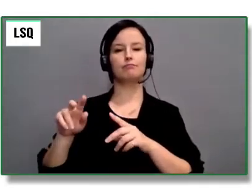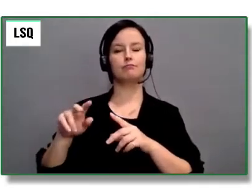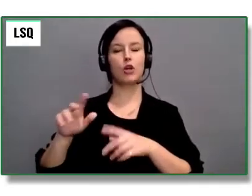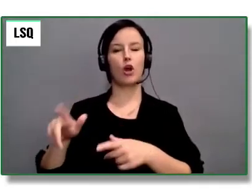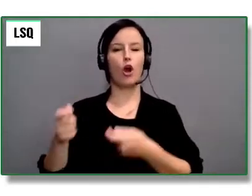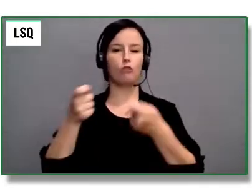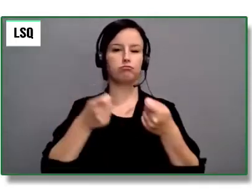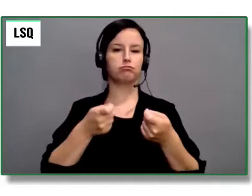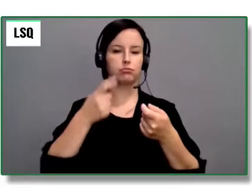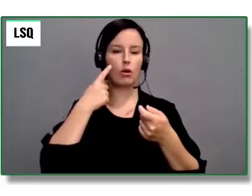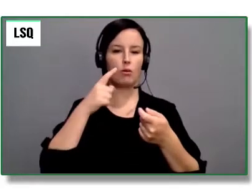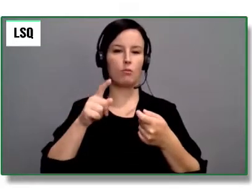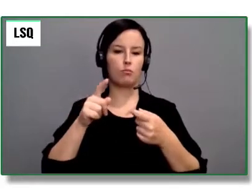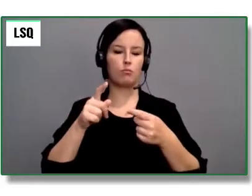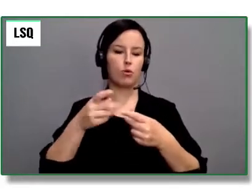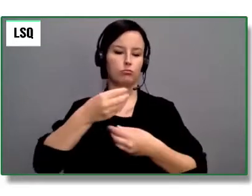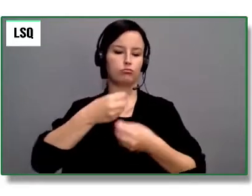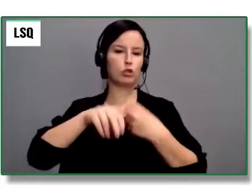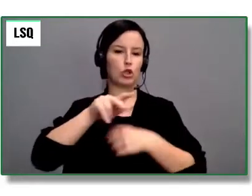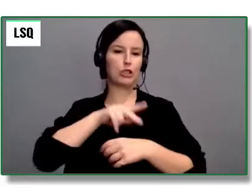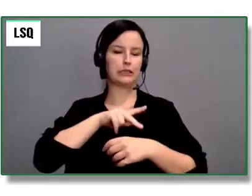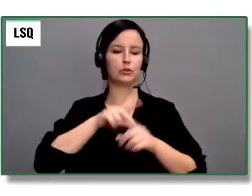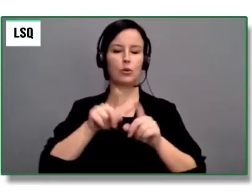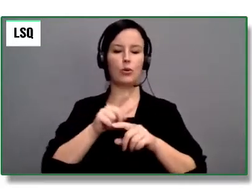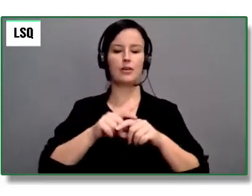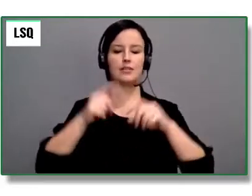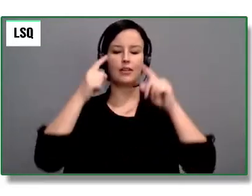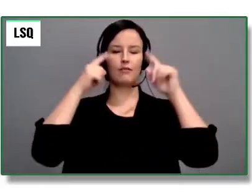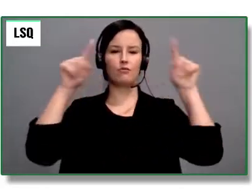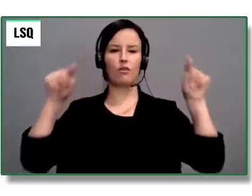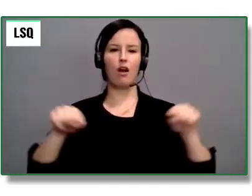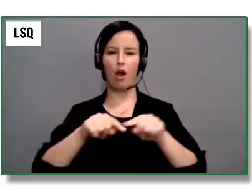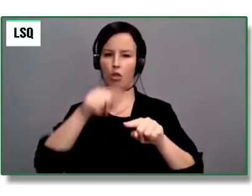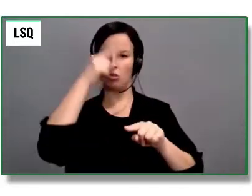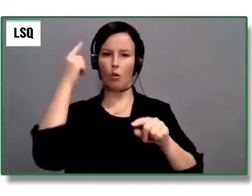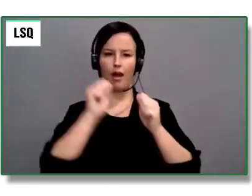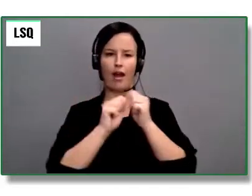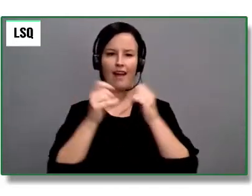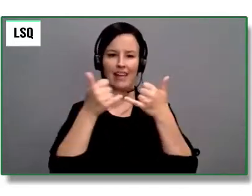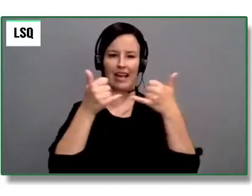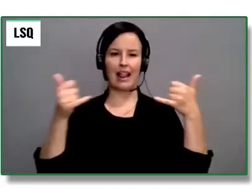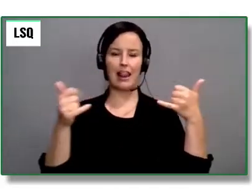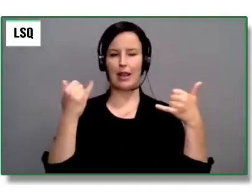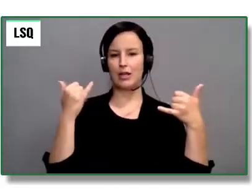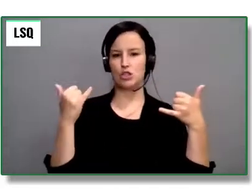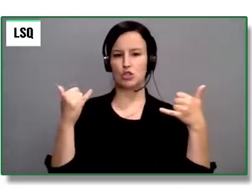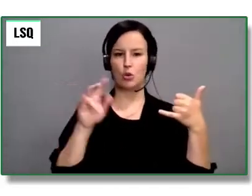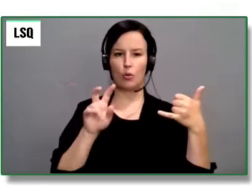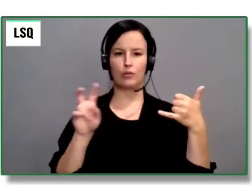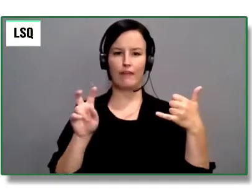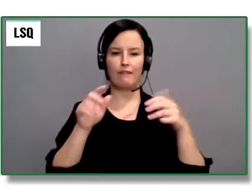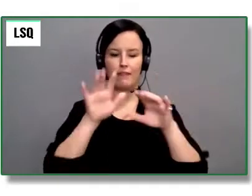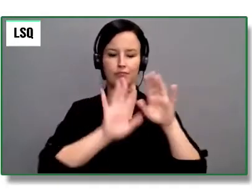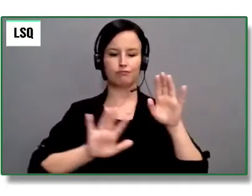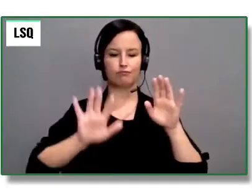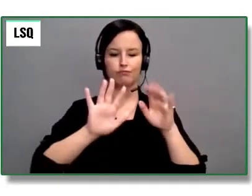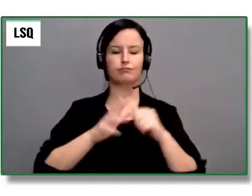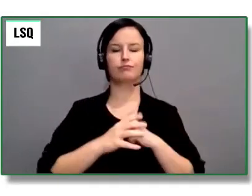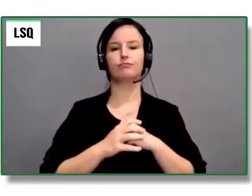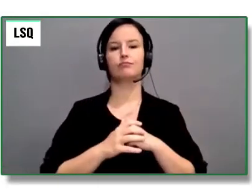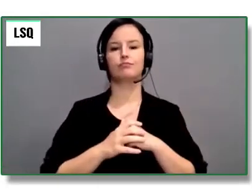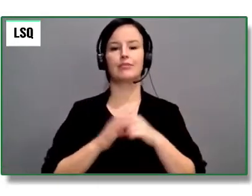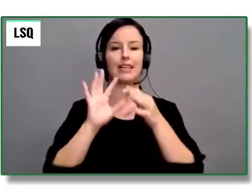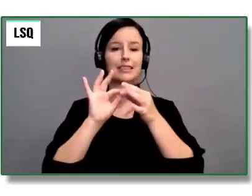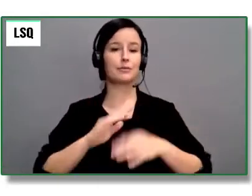et la diapo est un texte jaune pâle sur un fond noir avec une fine ligne horizontale verte au centre. Une description de